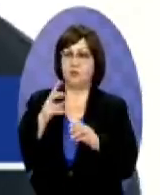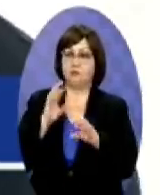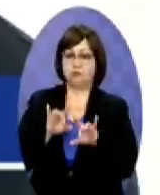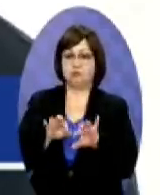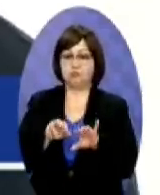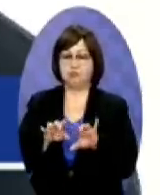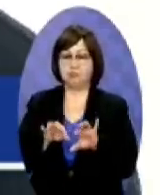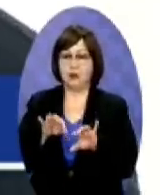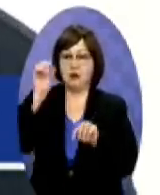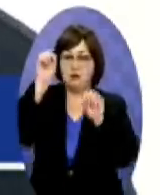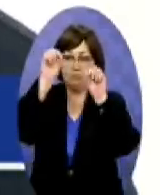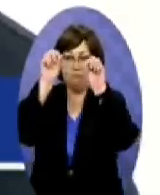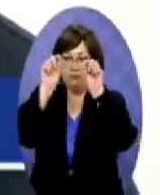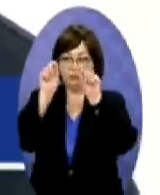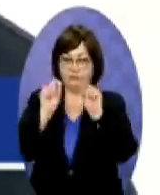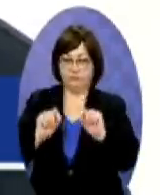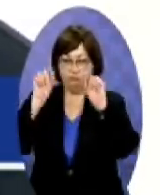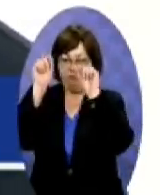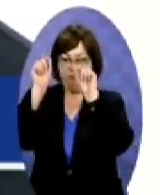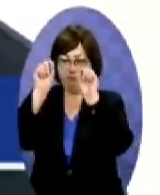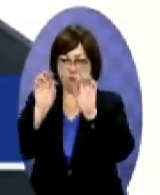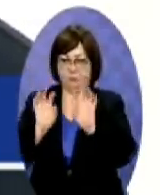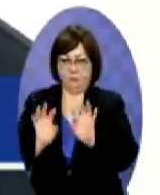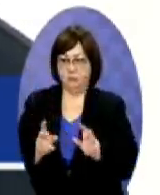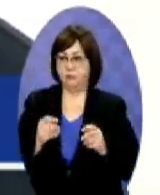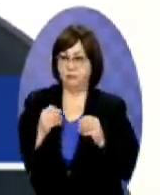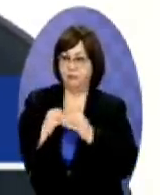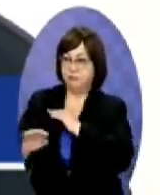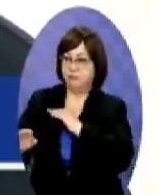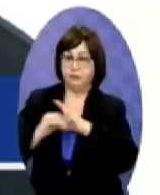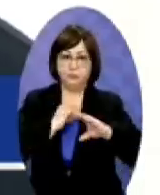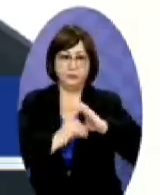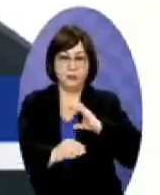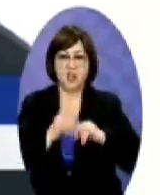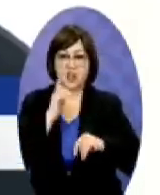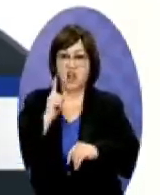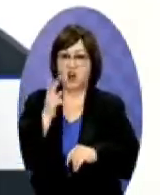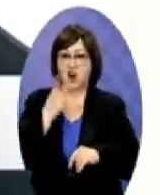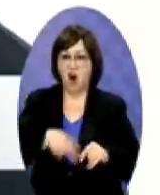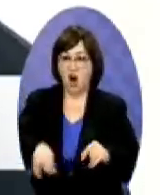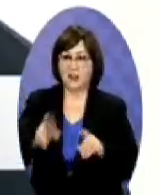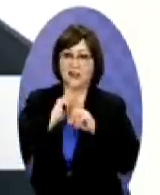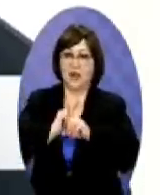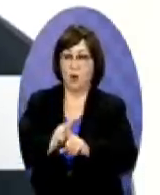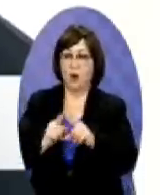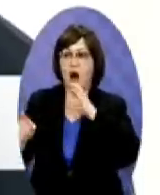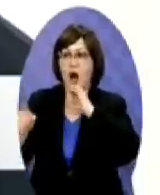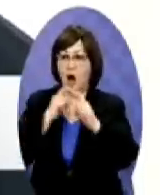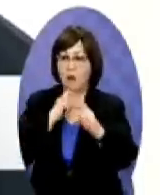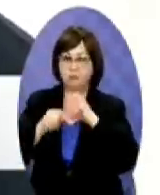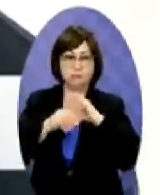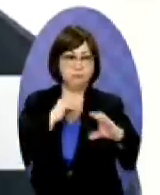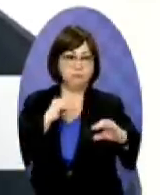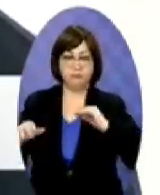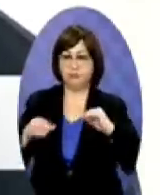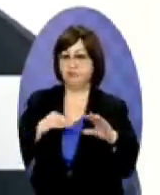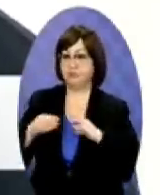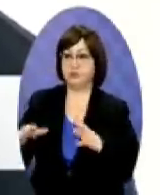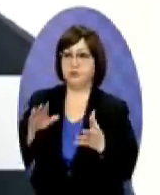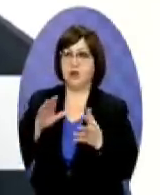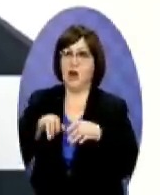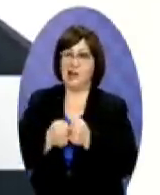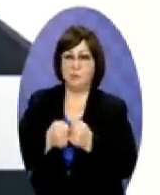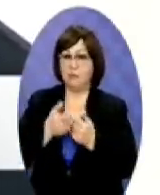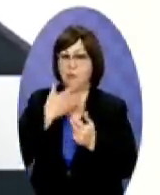Энэ нөхцөлд одоо нэгдсэн нэг кодчлалтай байж кодчлалын дагуу үүссэн одоо баримтууд маань нэг нэгэн дээр